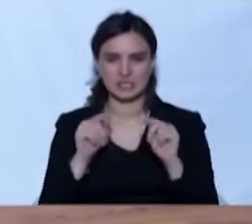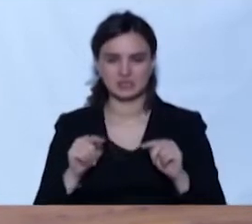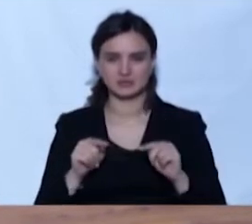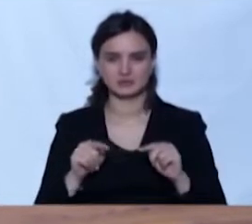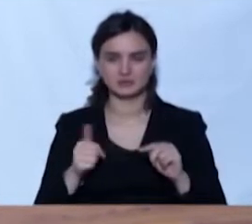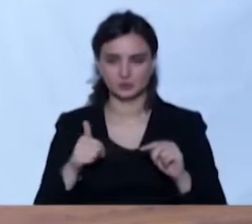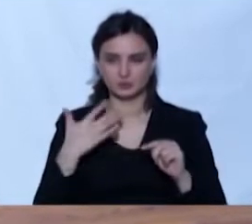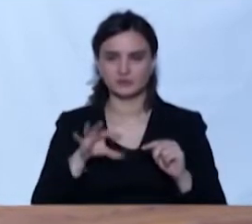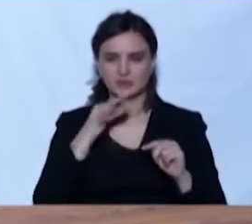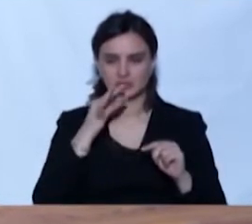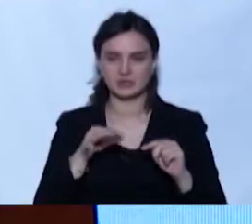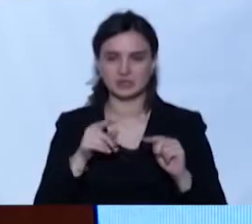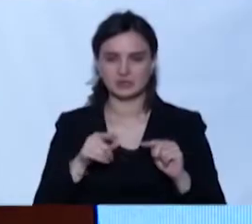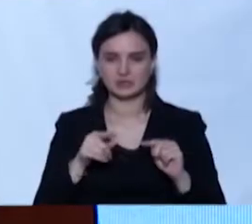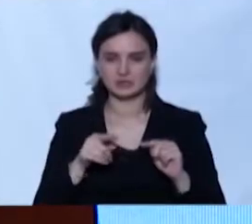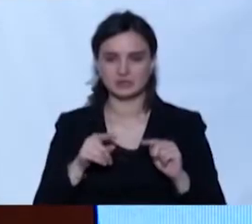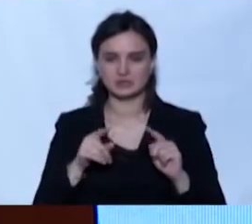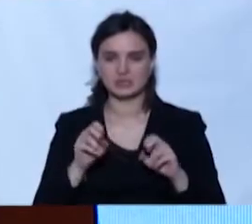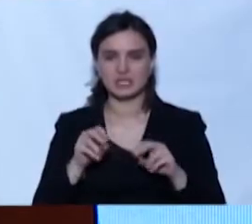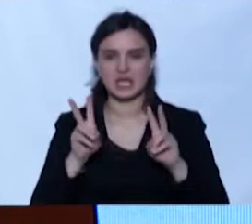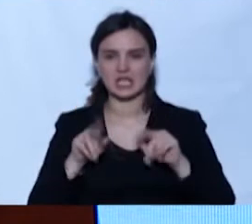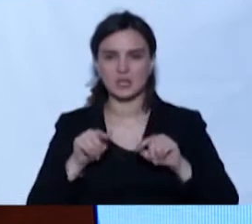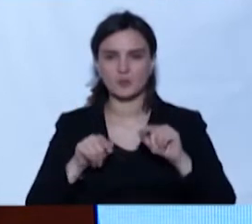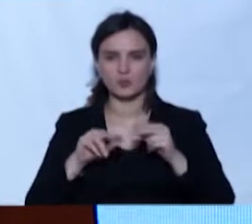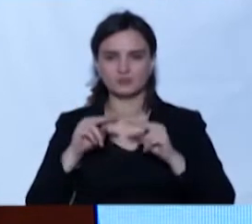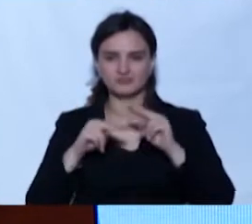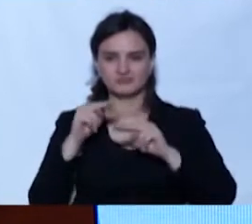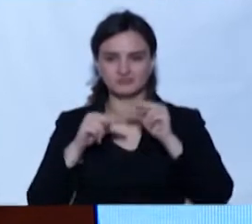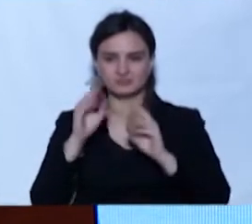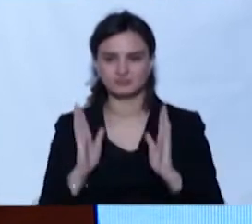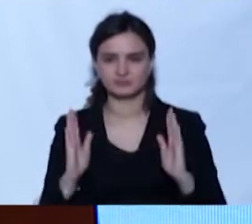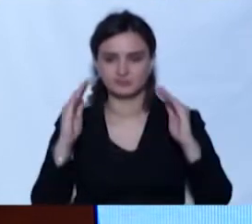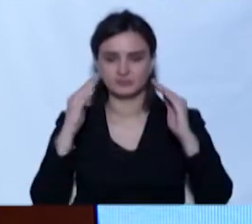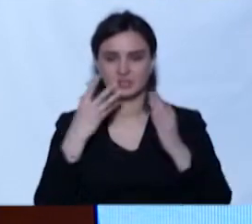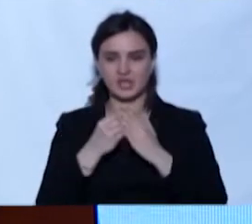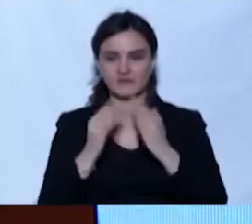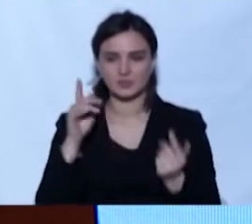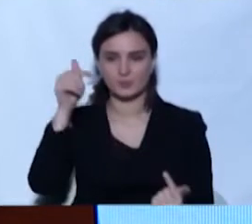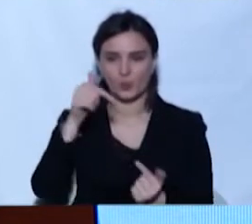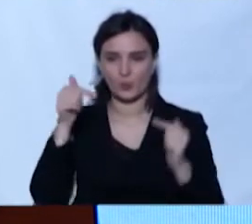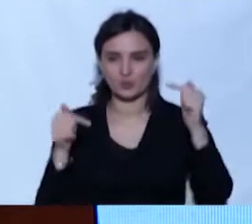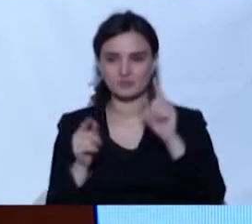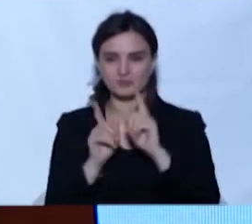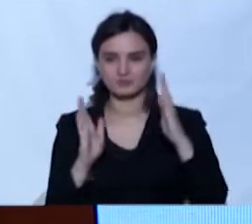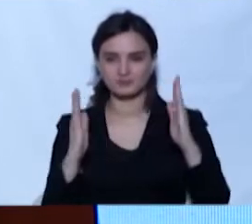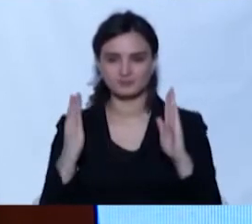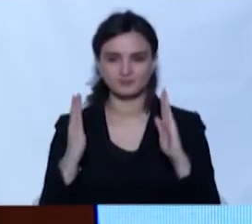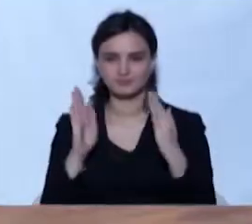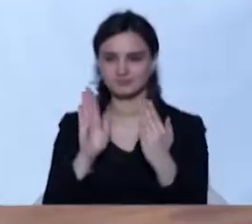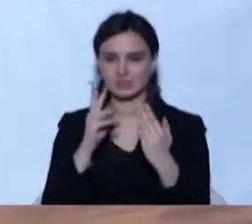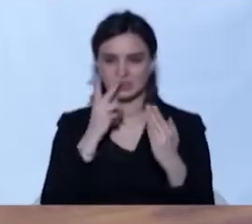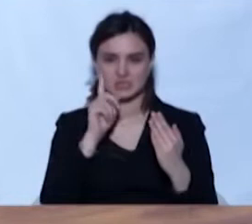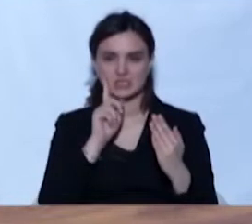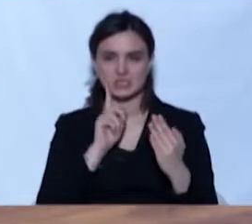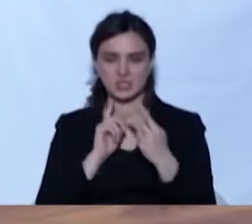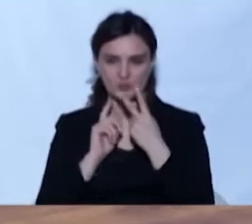საგანგებო სუბსტრუქციაზე დგას და თავისი პროპორციებით ძალიან სასიამოვნო შთაბეჭდილებას